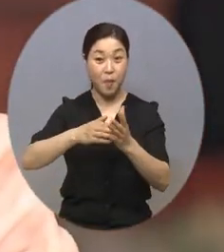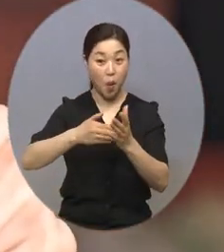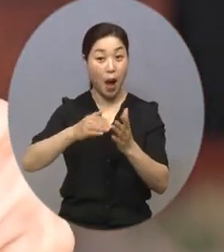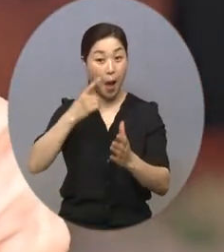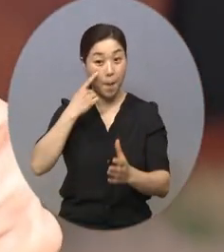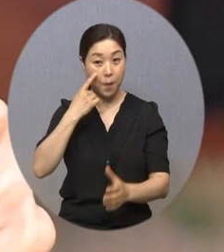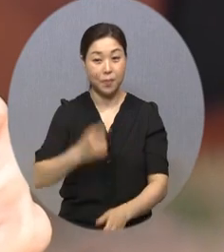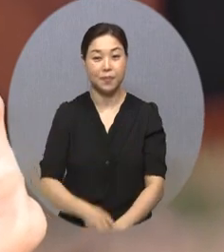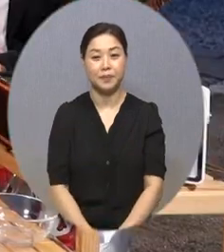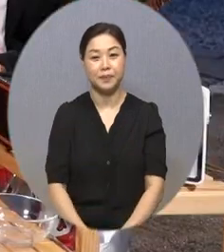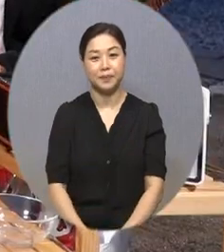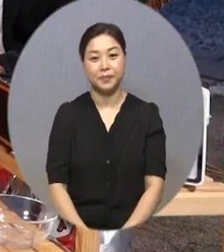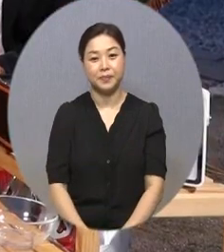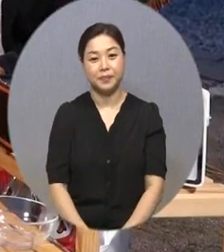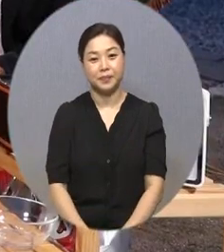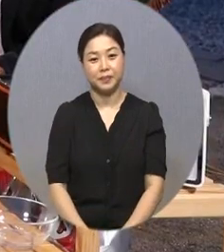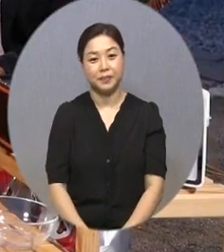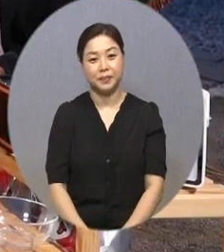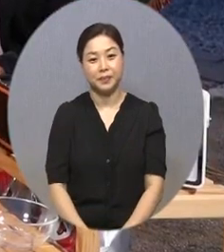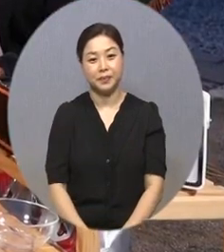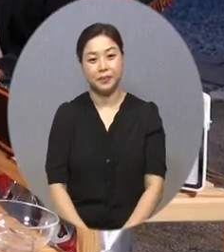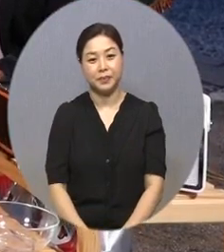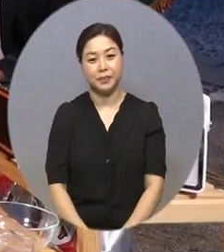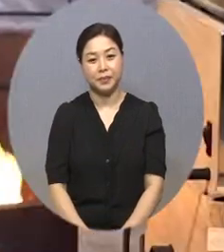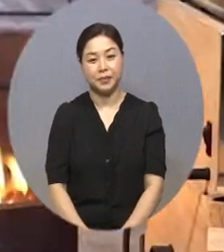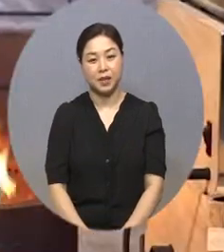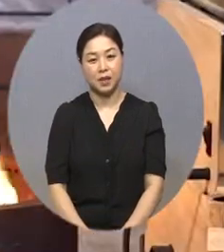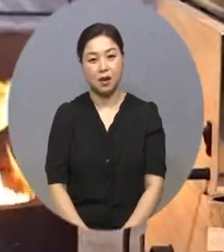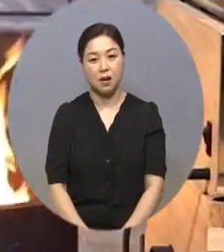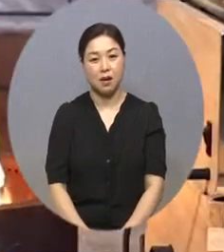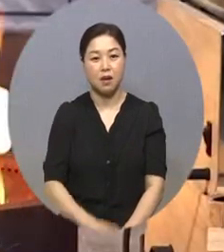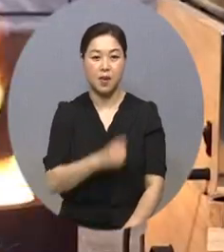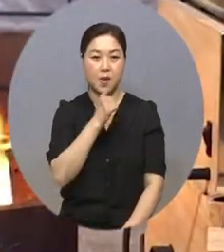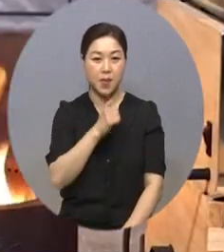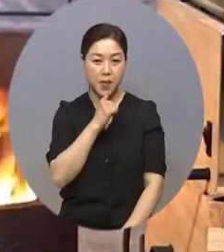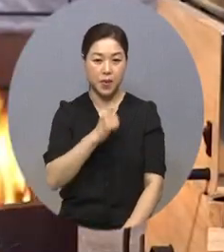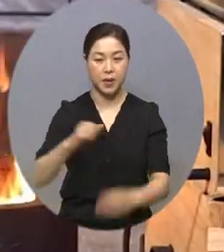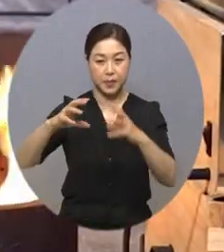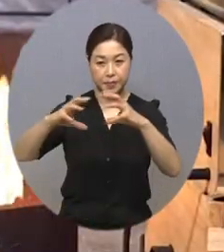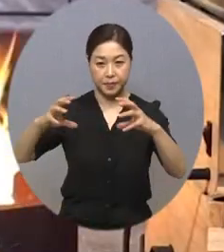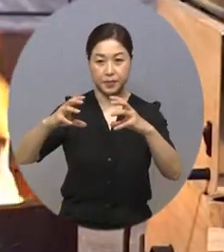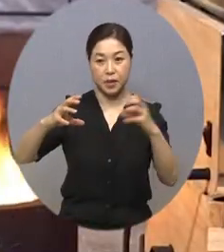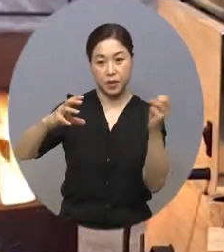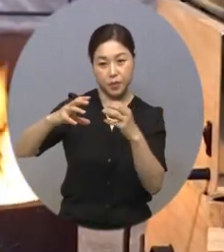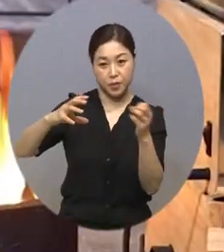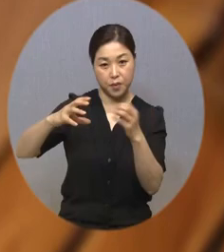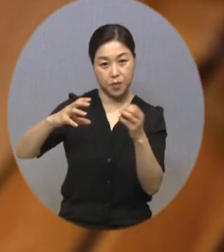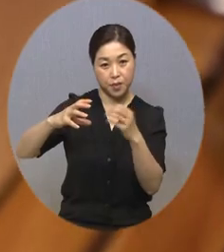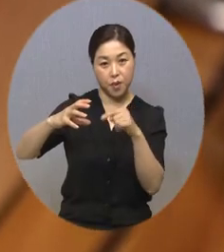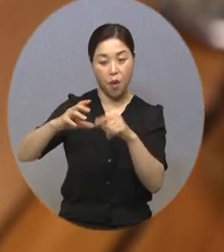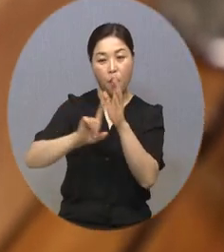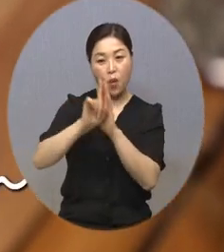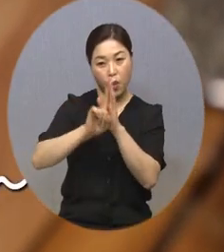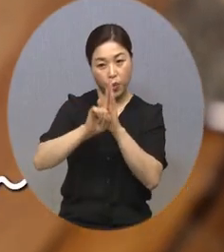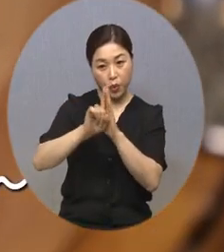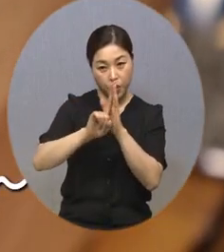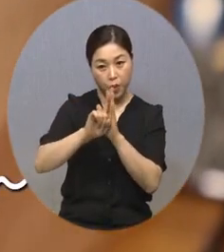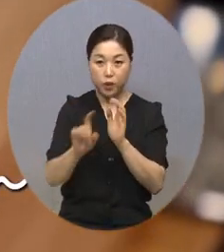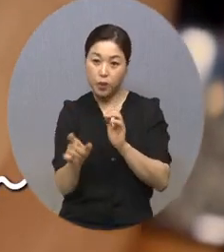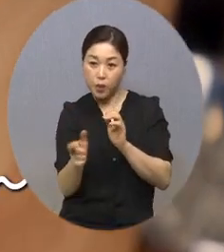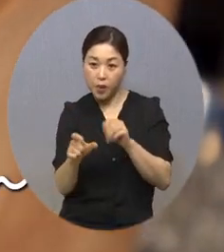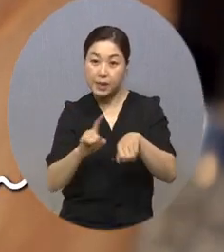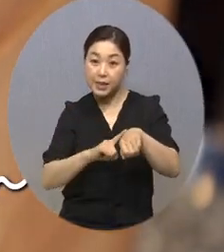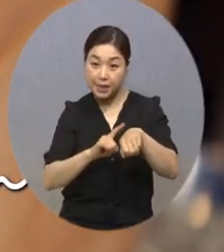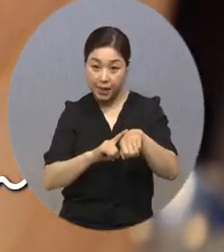먼저 샌즈 즈음 이랬던 간의 넣어주고요 오늘도 제 절과 타이머 만 철저하게 1 줄이십시오